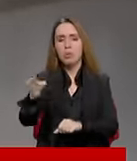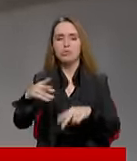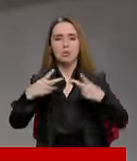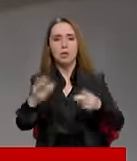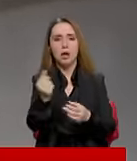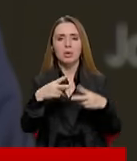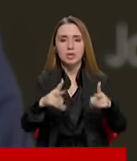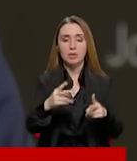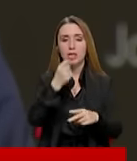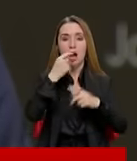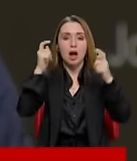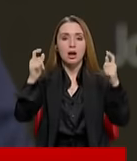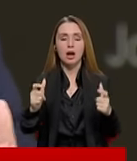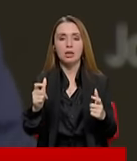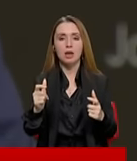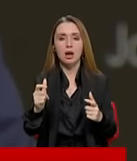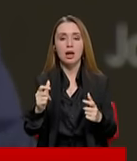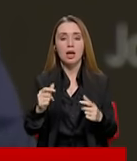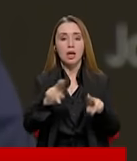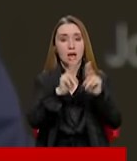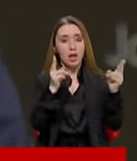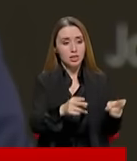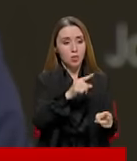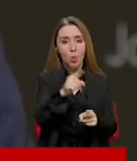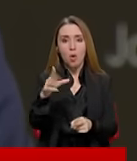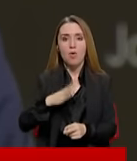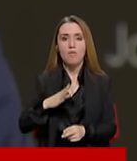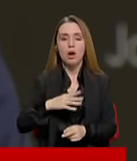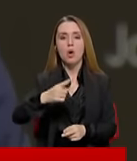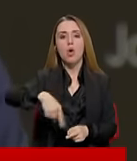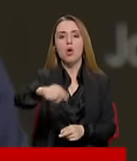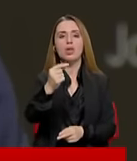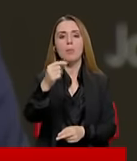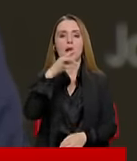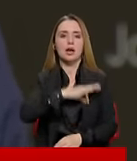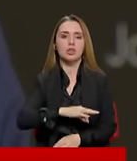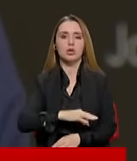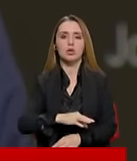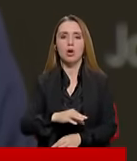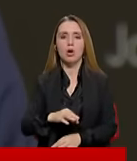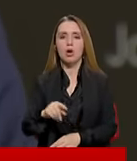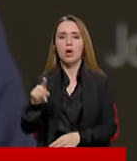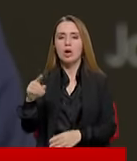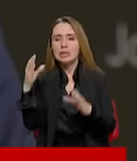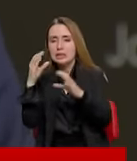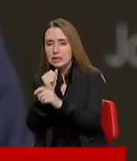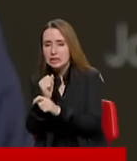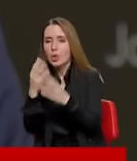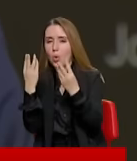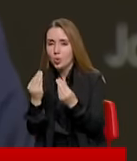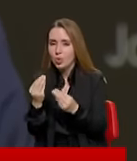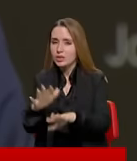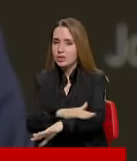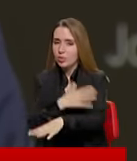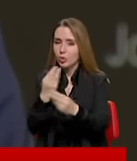alıyor ve Ankara'daki e kaç bin esnaf varsa en ücra köyde onlar da para kazanıyor Bir elin verdiğini diğer el görmüyor